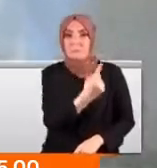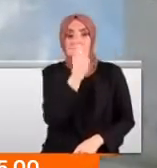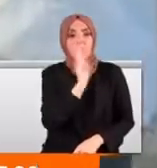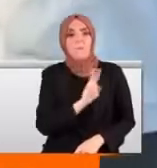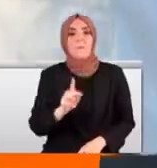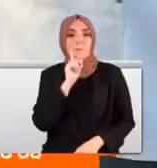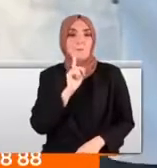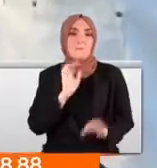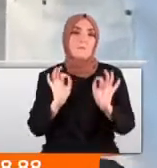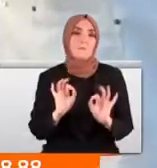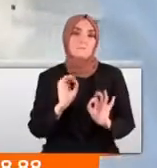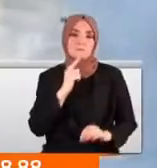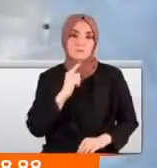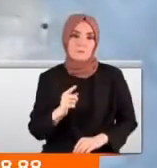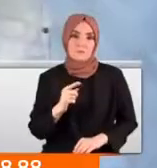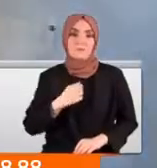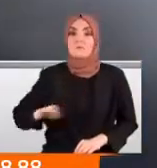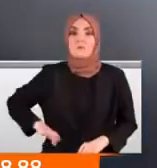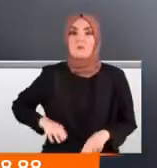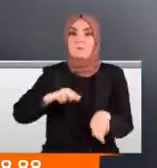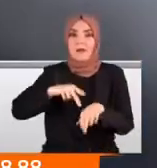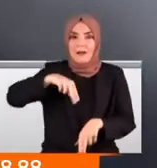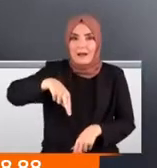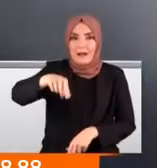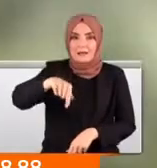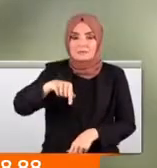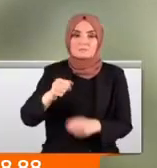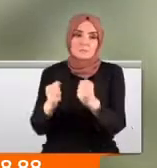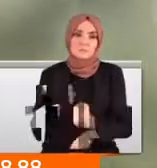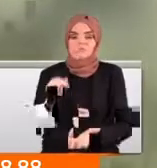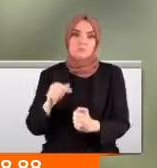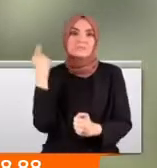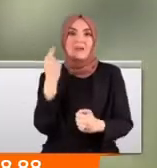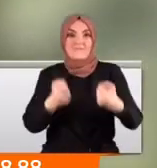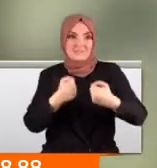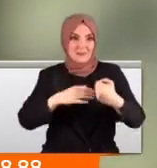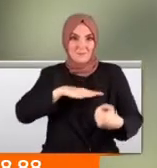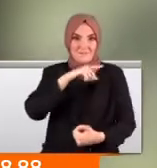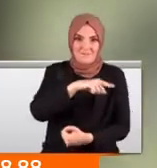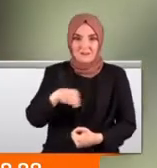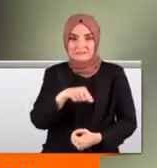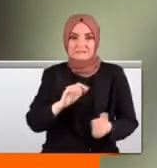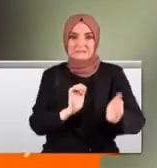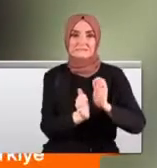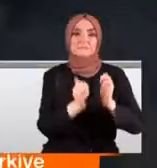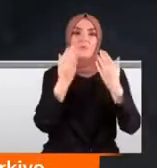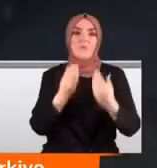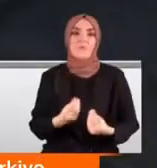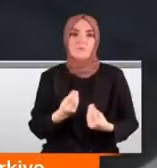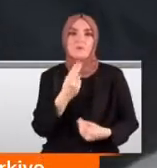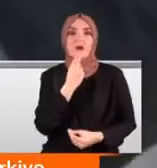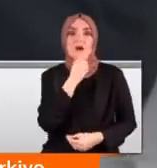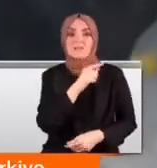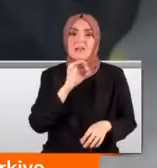bu noktada duruyor kaldırımda. Burada servis aracı var, araya sıkıştırıyor. Kadın sürücü hemen araçtan inip Emirhan'ı kucakladı. Ver